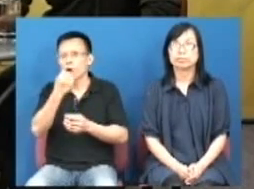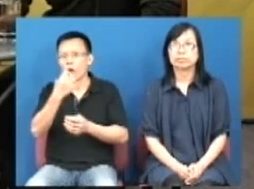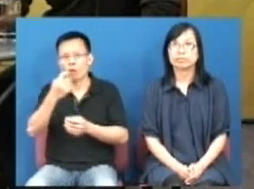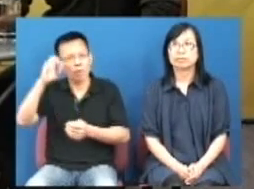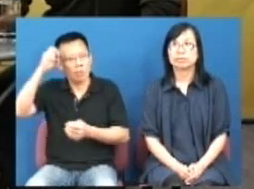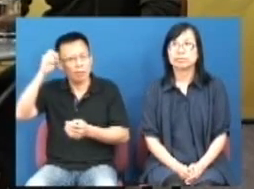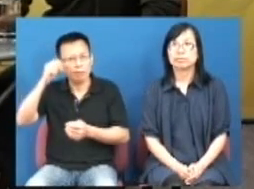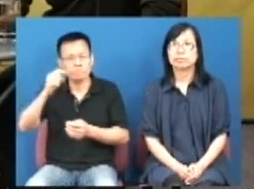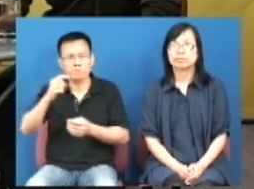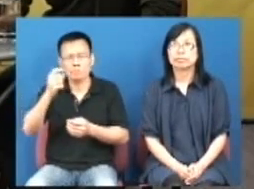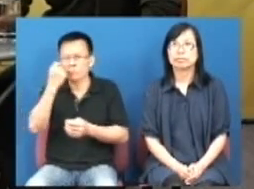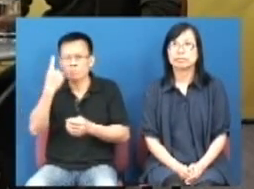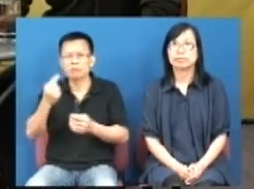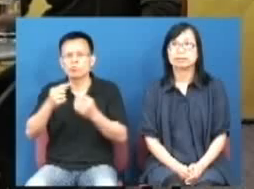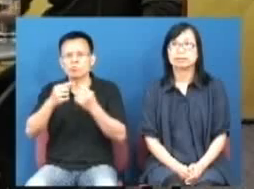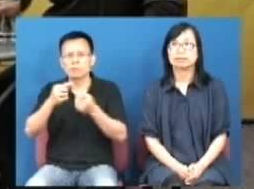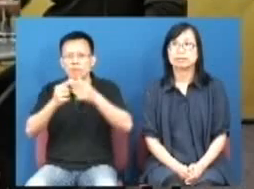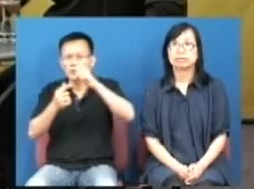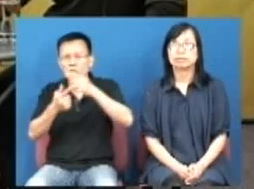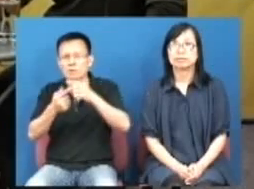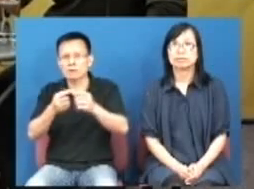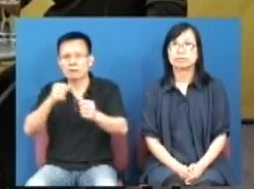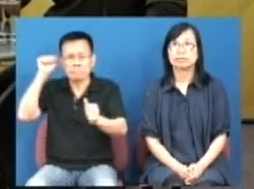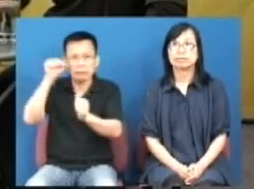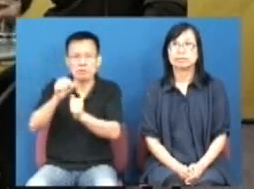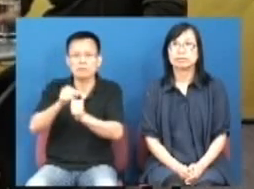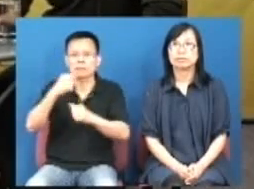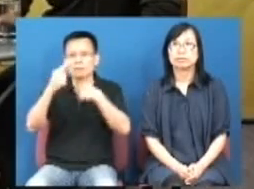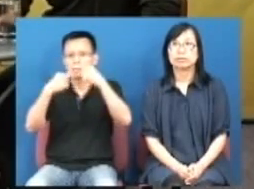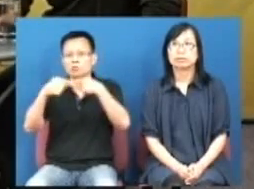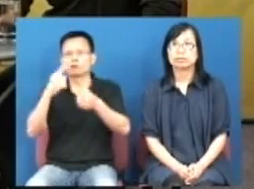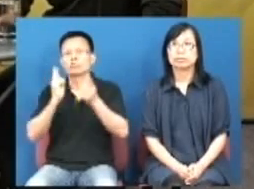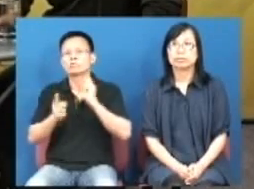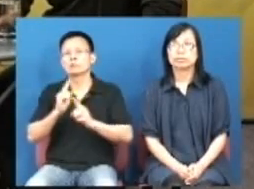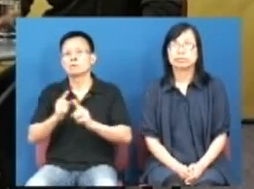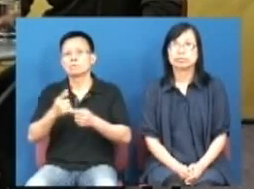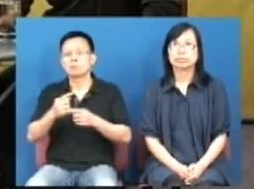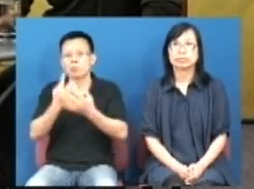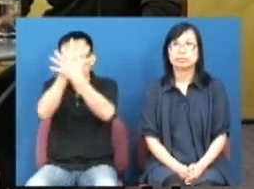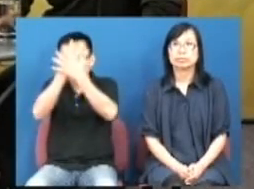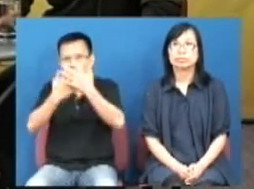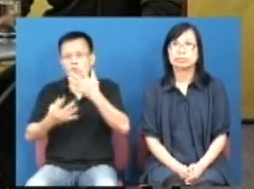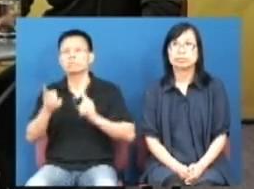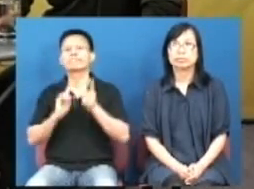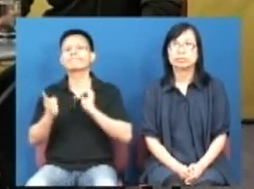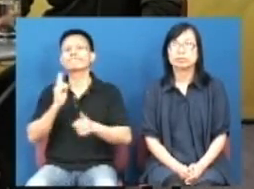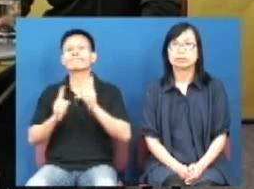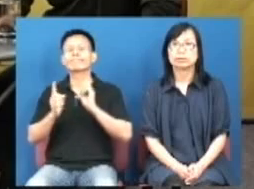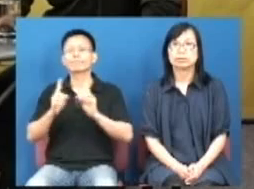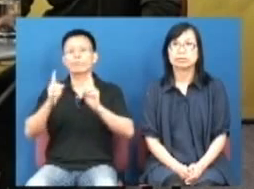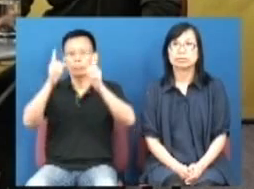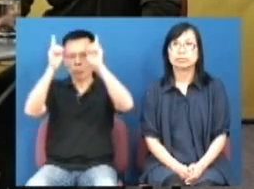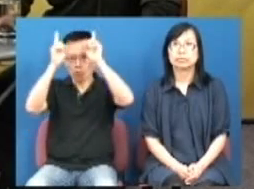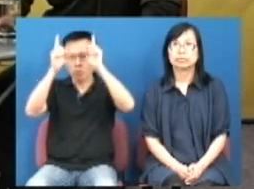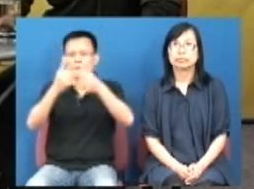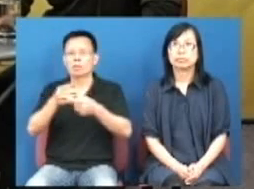咁樣嘅方法去壓制言論自由嗱。在網上言論是各自可以去抒發的，如果有一些這樣的